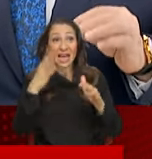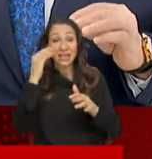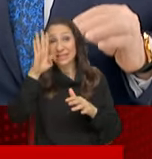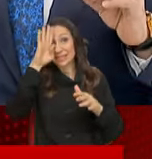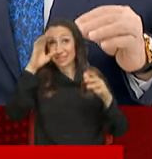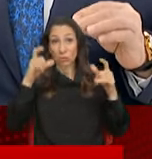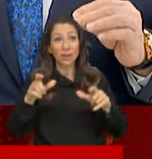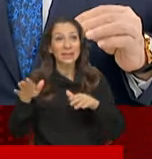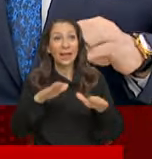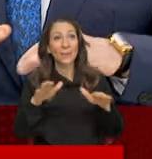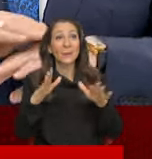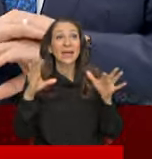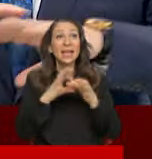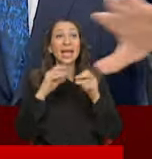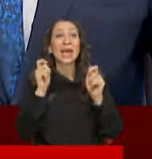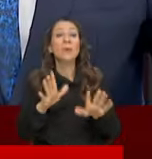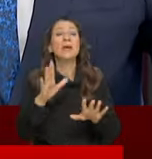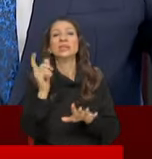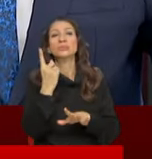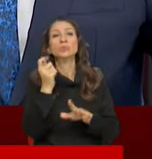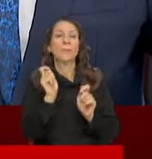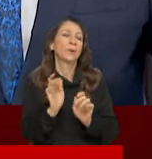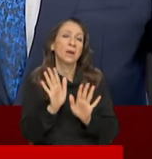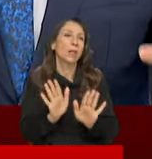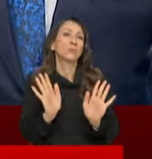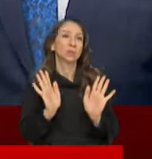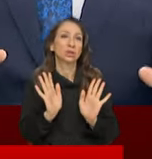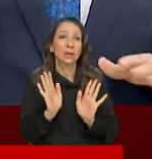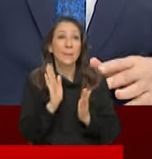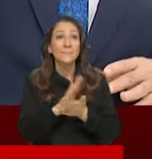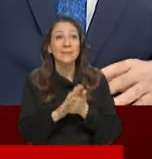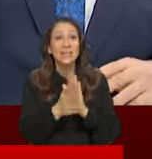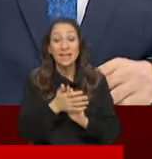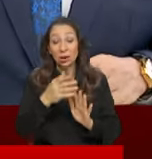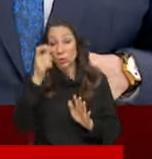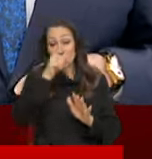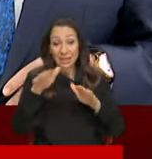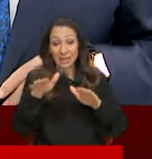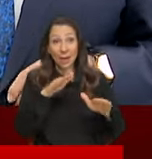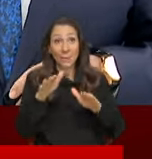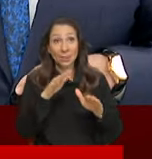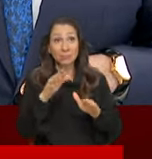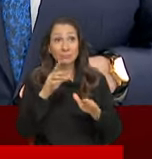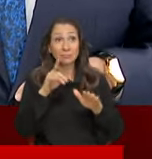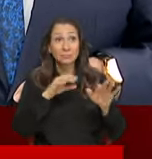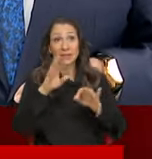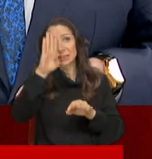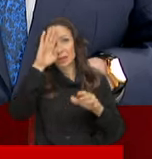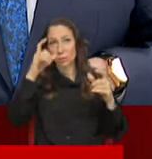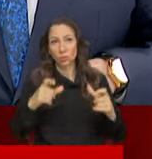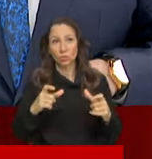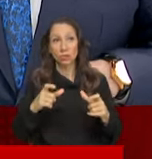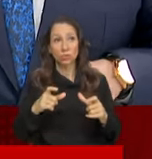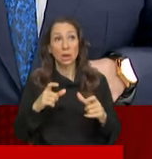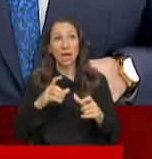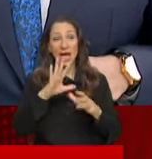İstanbul'da depremle ilgili yapılmayan hiçbir şey yok Kalmamış bil bakın Türkiye'de deprem Master planı olan tek şehir İstanbul'dur